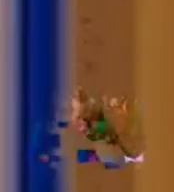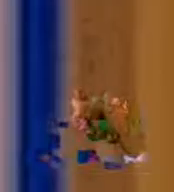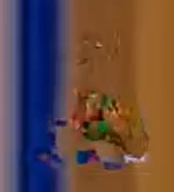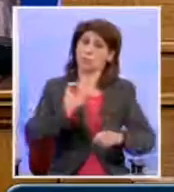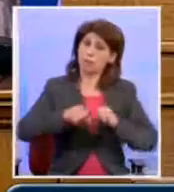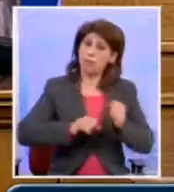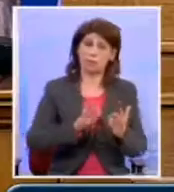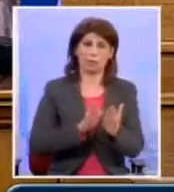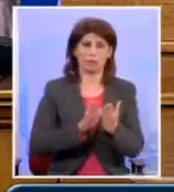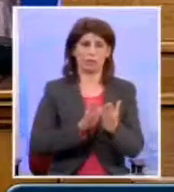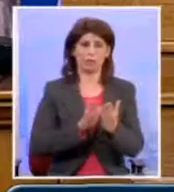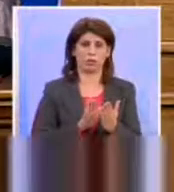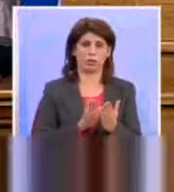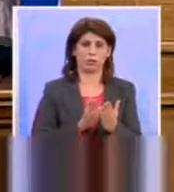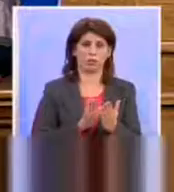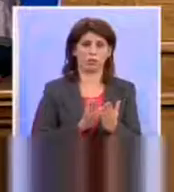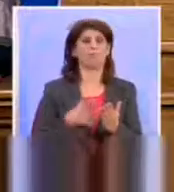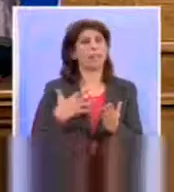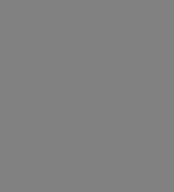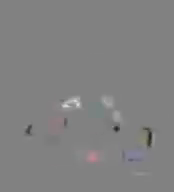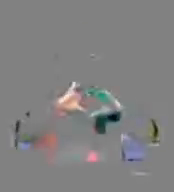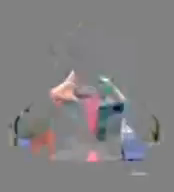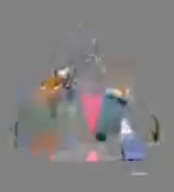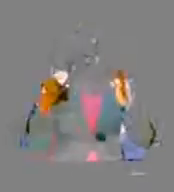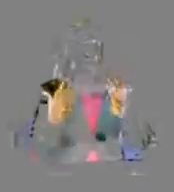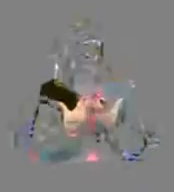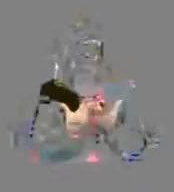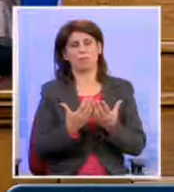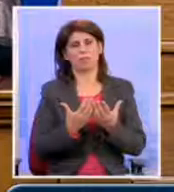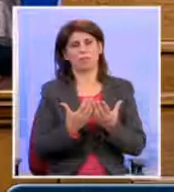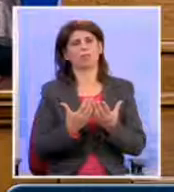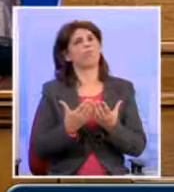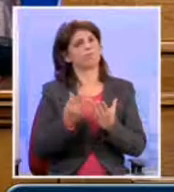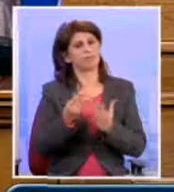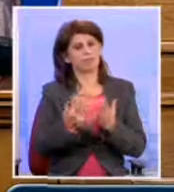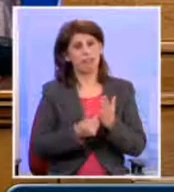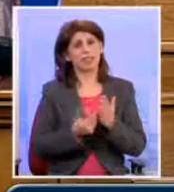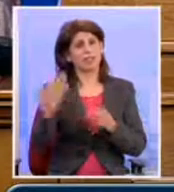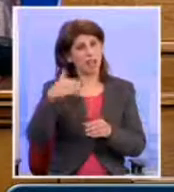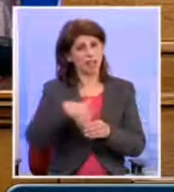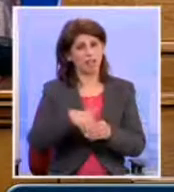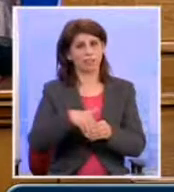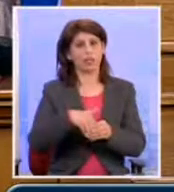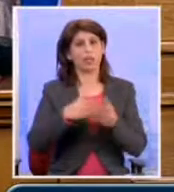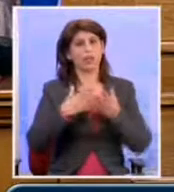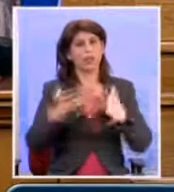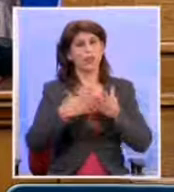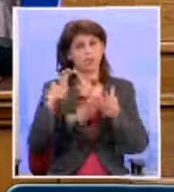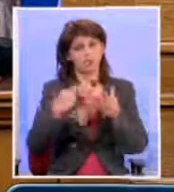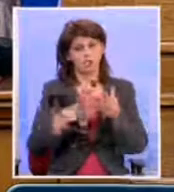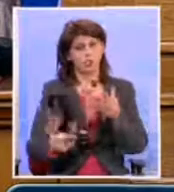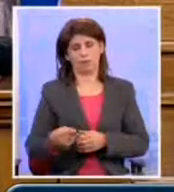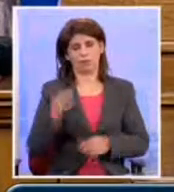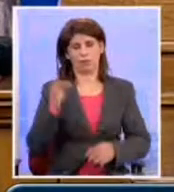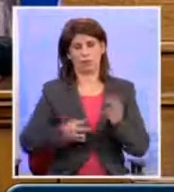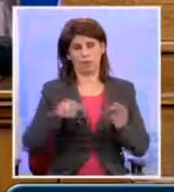προσπαθεί να αντιμετωπίσει, είναι γενικεύσιμα και άξια ένταξης στο μεγάλο θέμα το οποίο